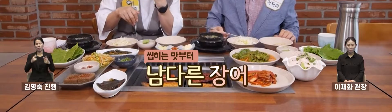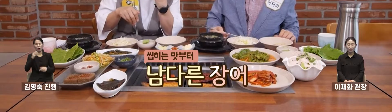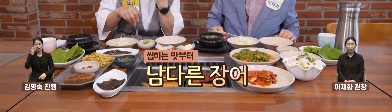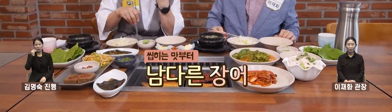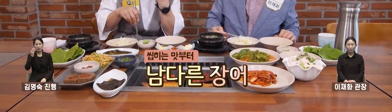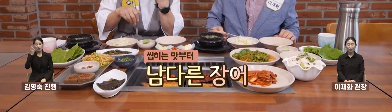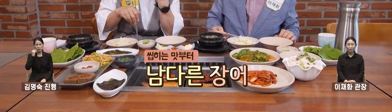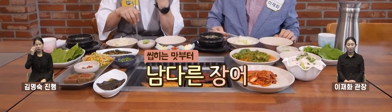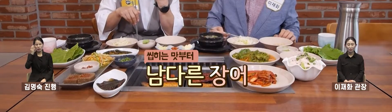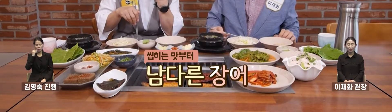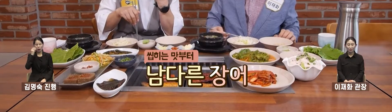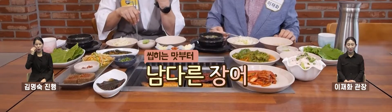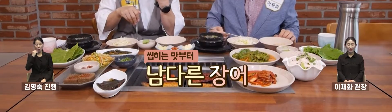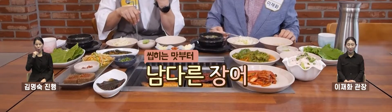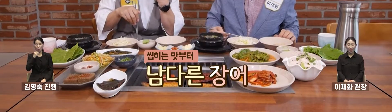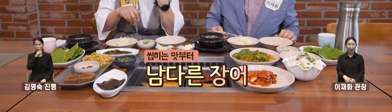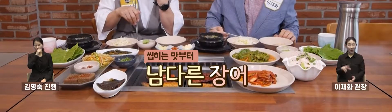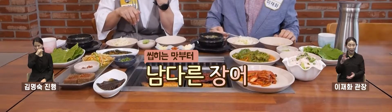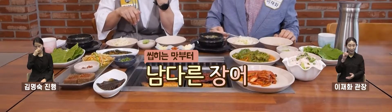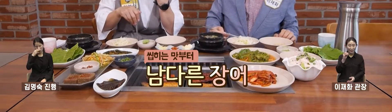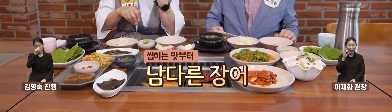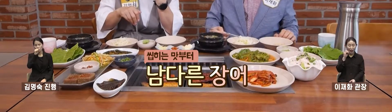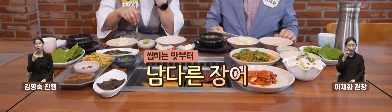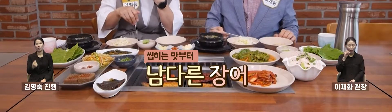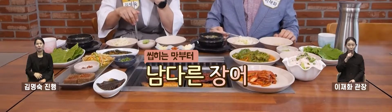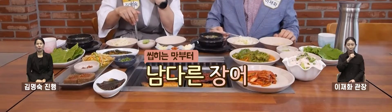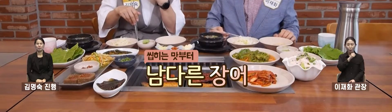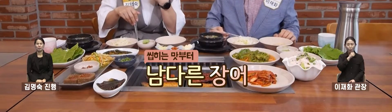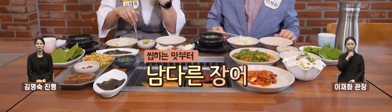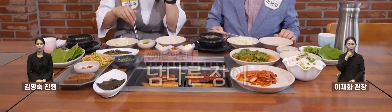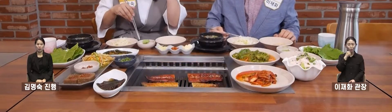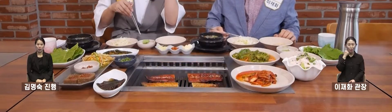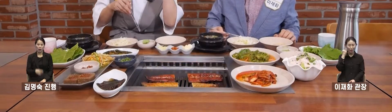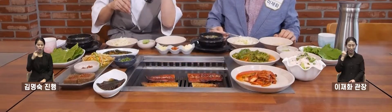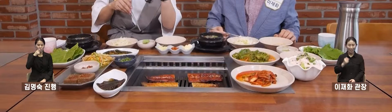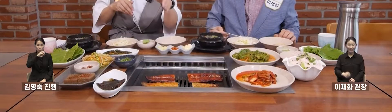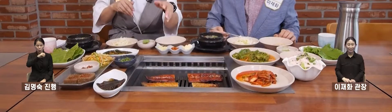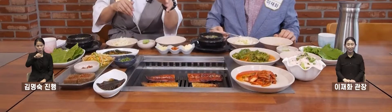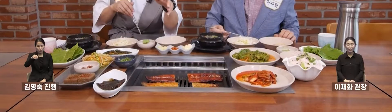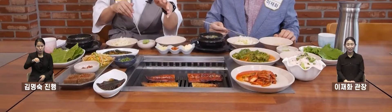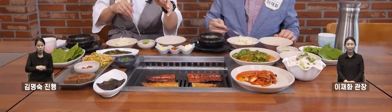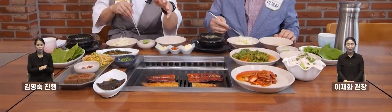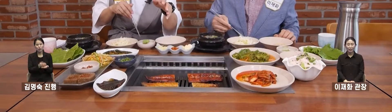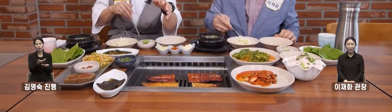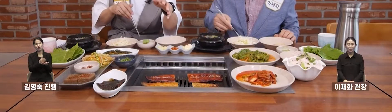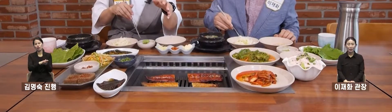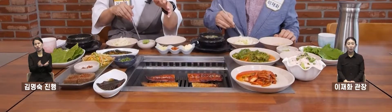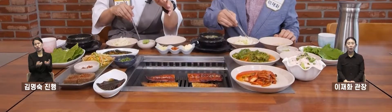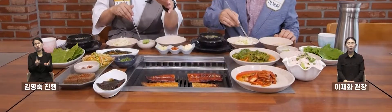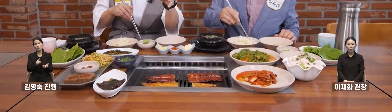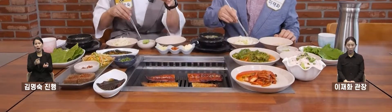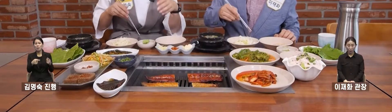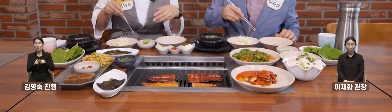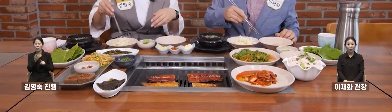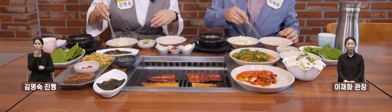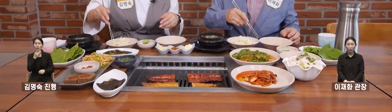알차게 잘 씹히네요 이 장어가. 씹은스러운 맛이 네. 그 소금구이는 뭐랑 먹으면?